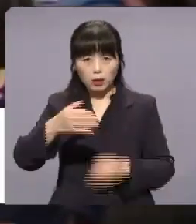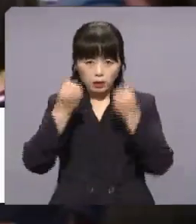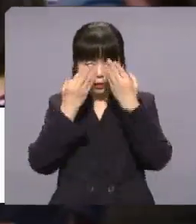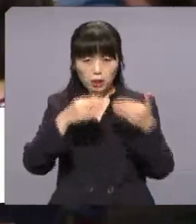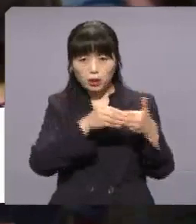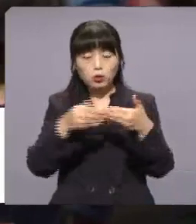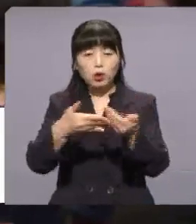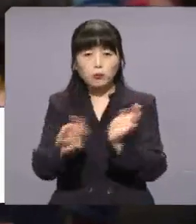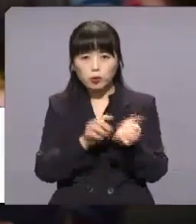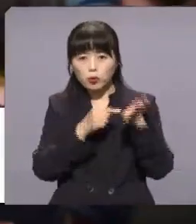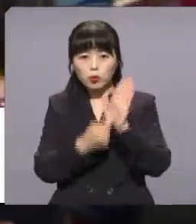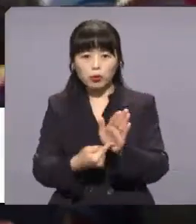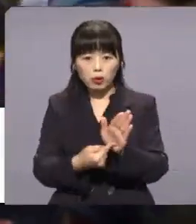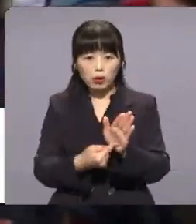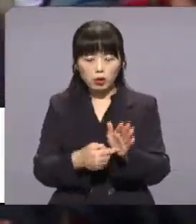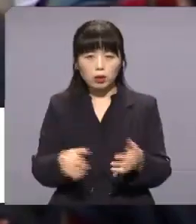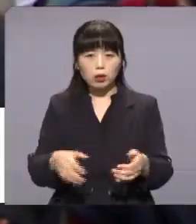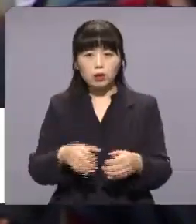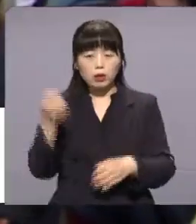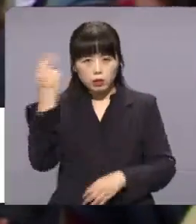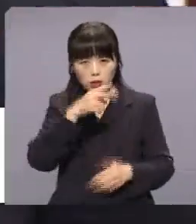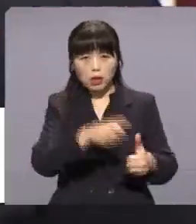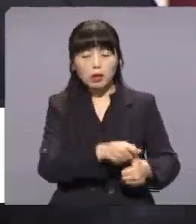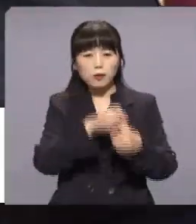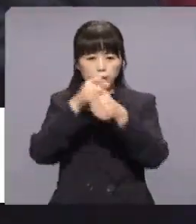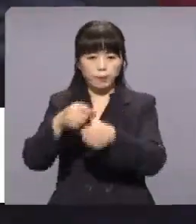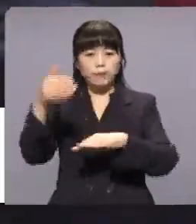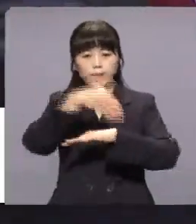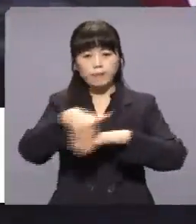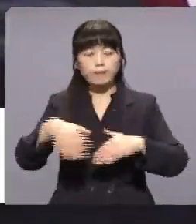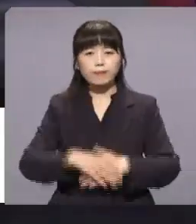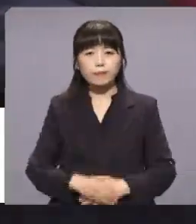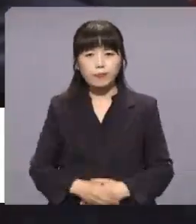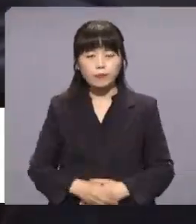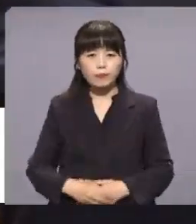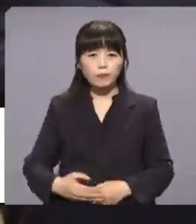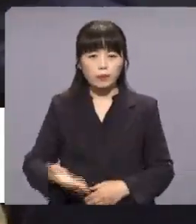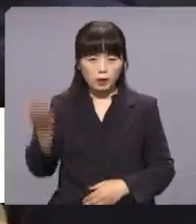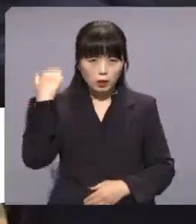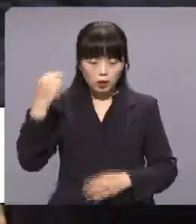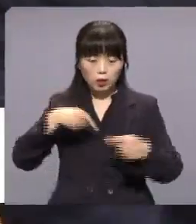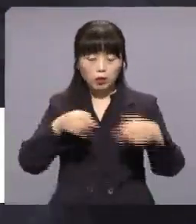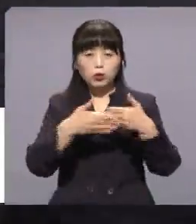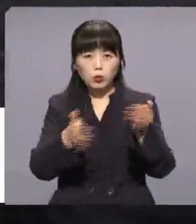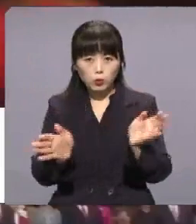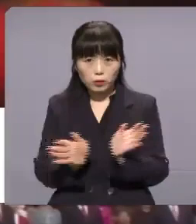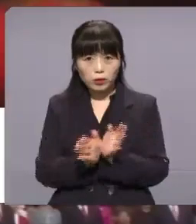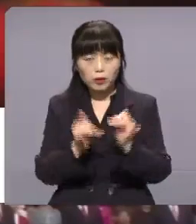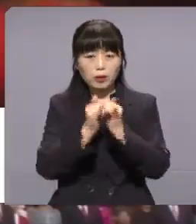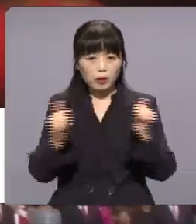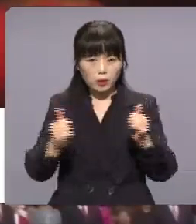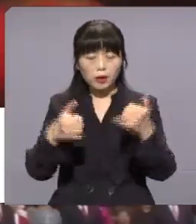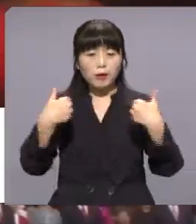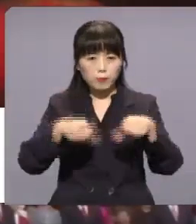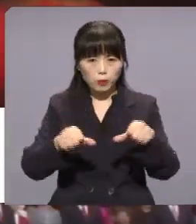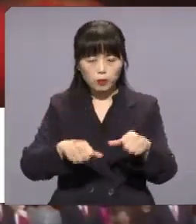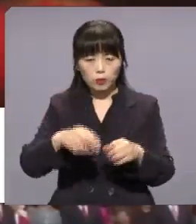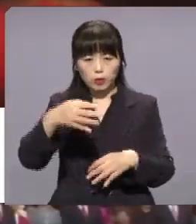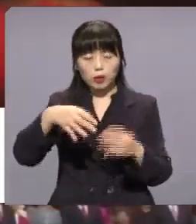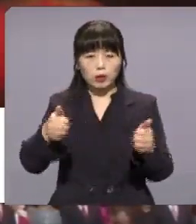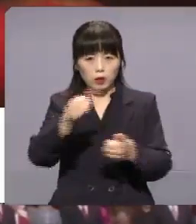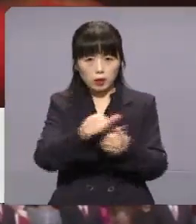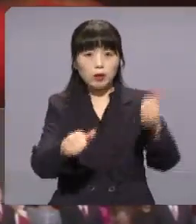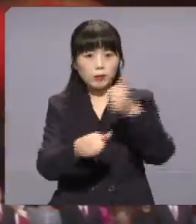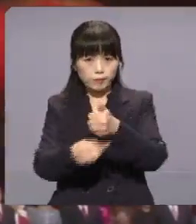공개하는데 시 주석을 총서기로 재선출할 예정입니다. 이전 지도자들의 체제를 무너뜨리고 시 주석이 세